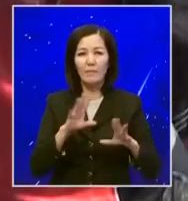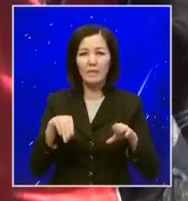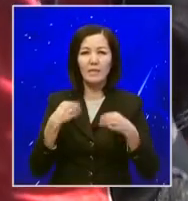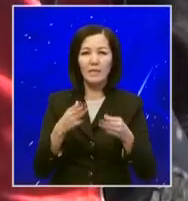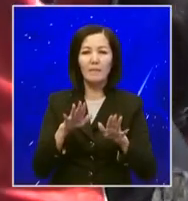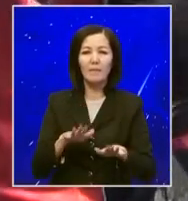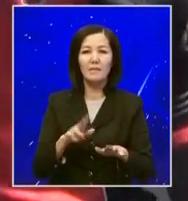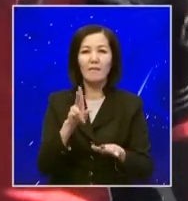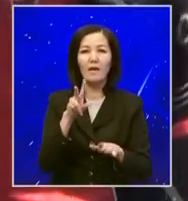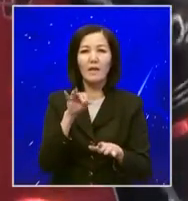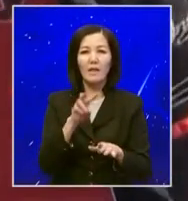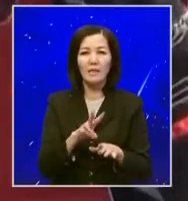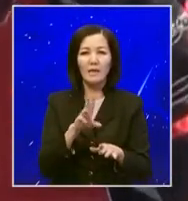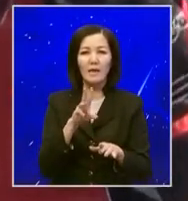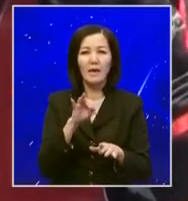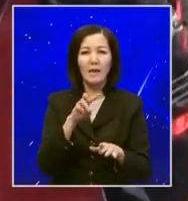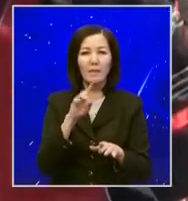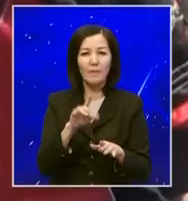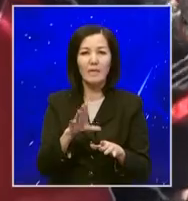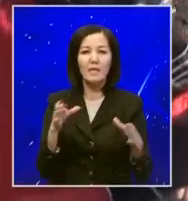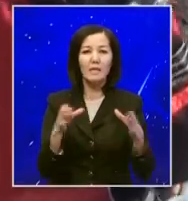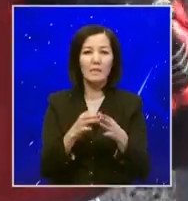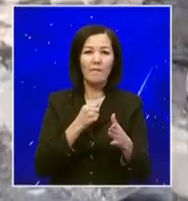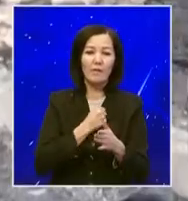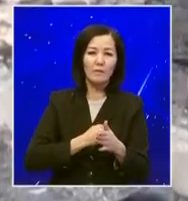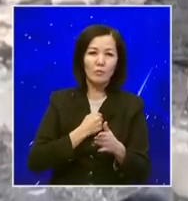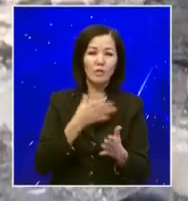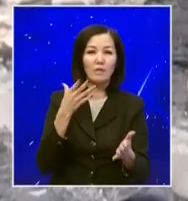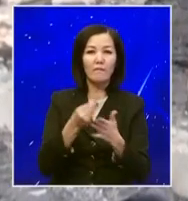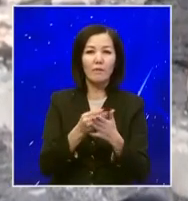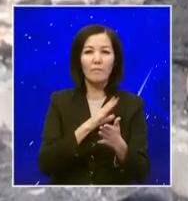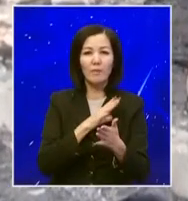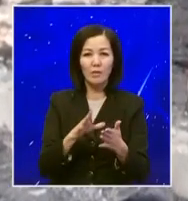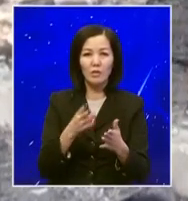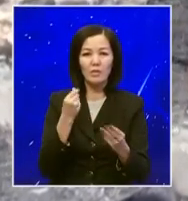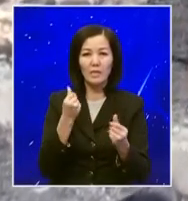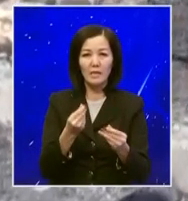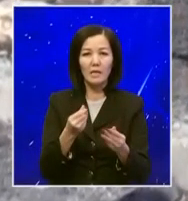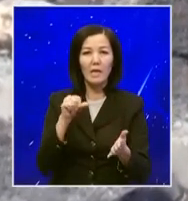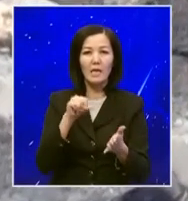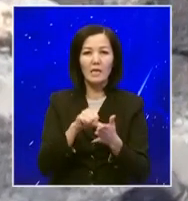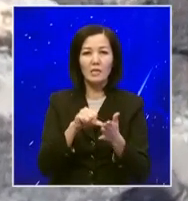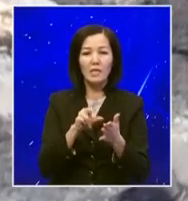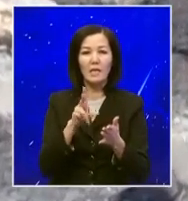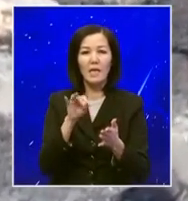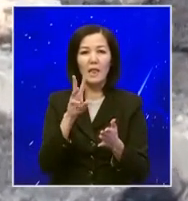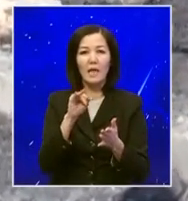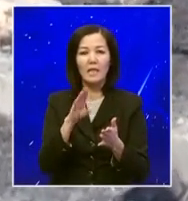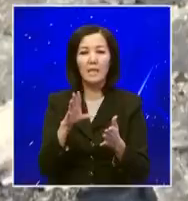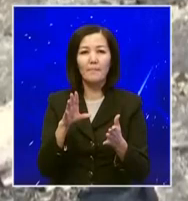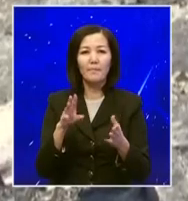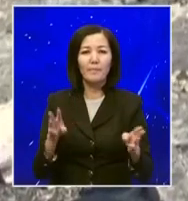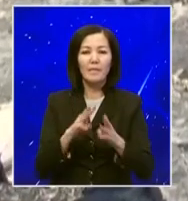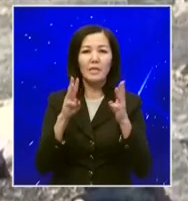из местного клана «Аль-Мир». Сирийцы возмущались невыплатой причитающихся им денег, а члены клана подожгли